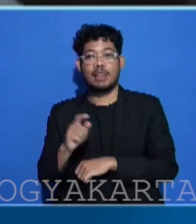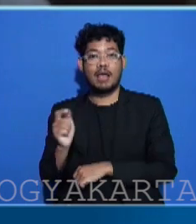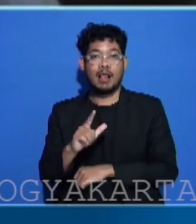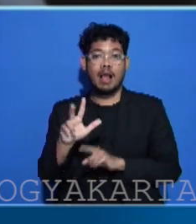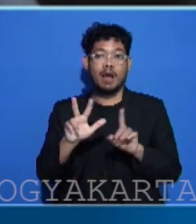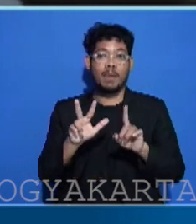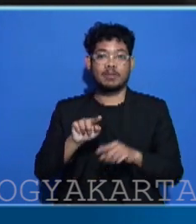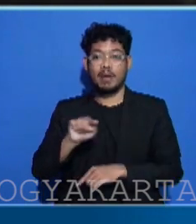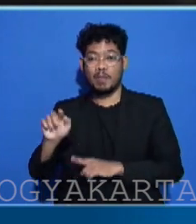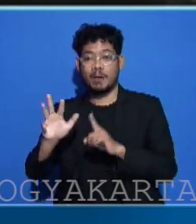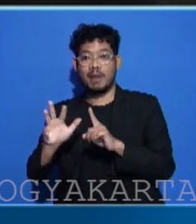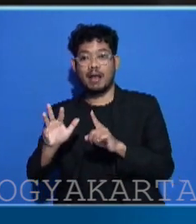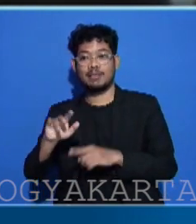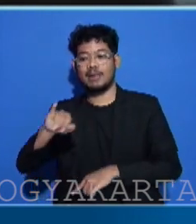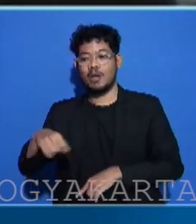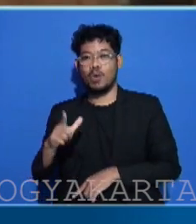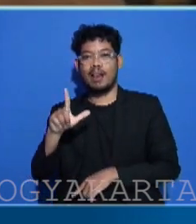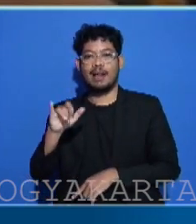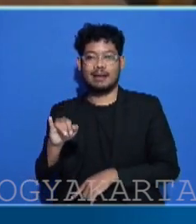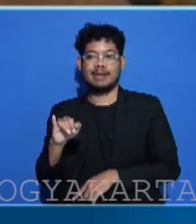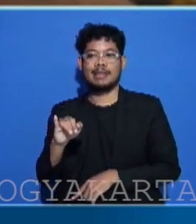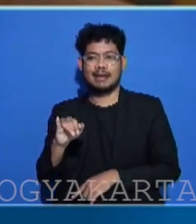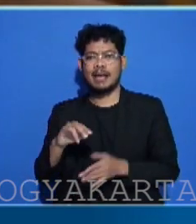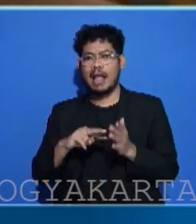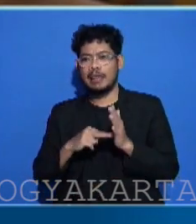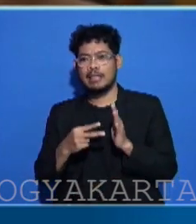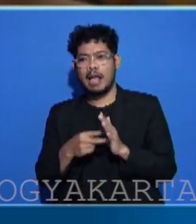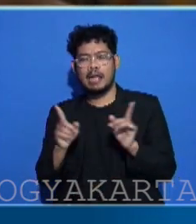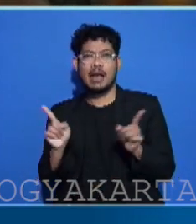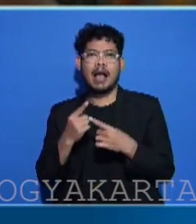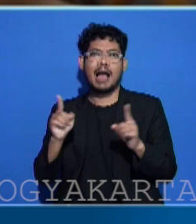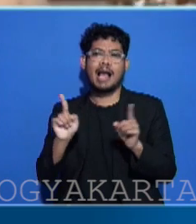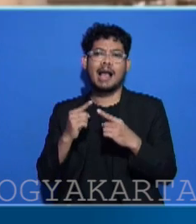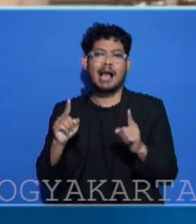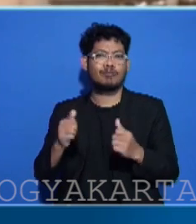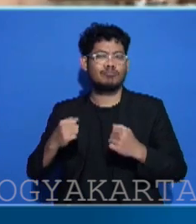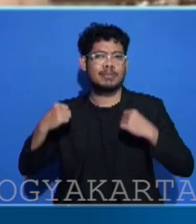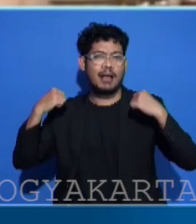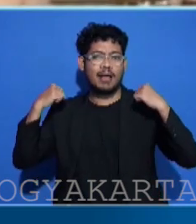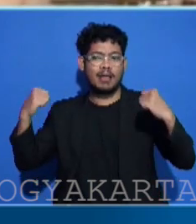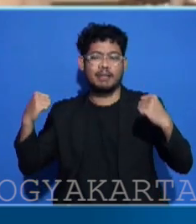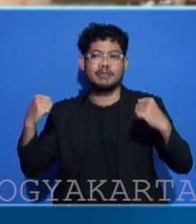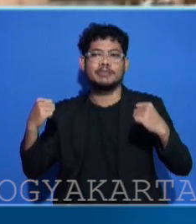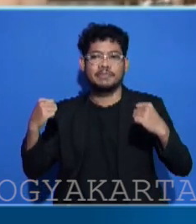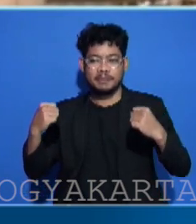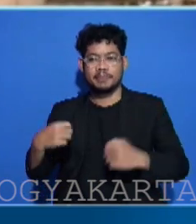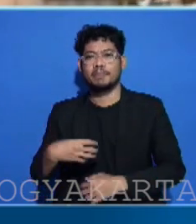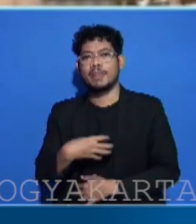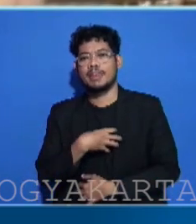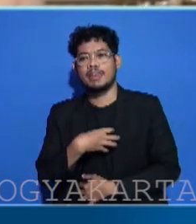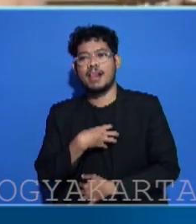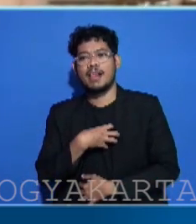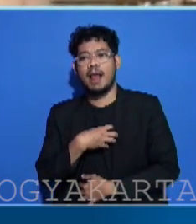Juli mendatang. Selain melatih teknik vokal bernyanyi untuk mematangkan persiapan, para personil juga melatih mental dengan